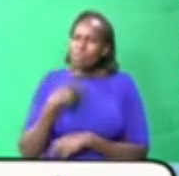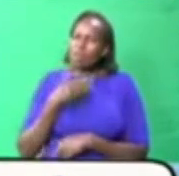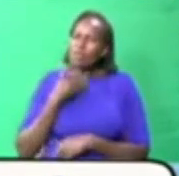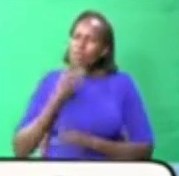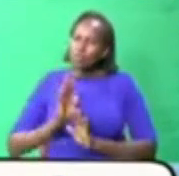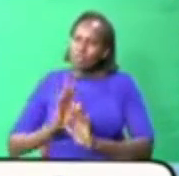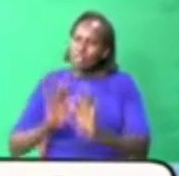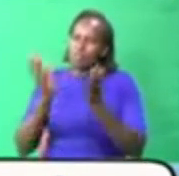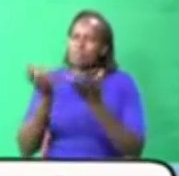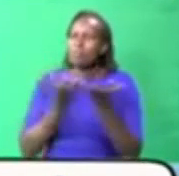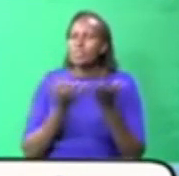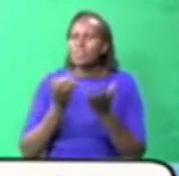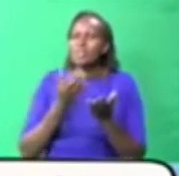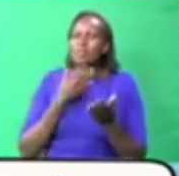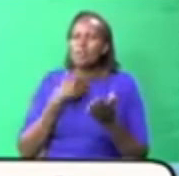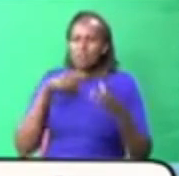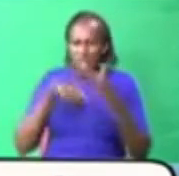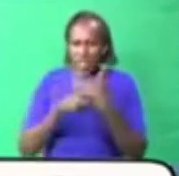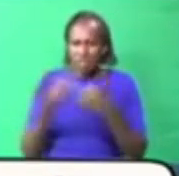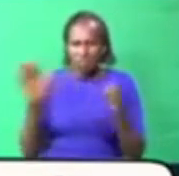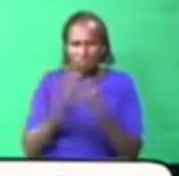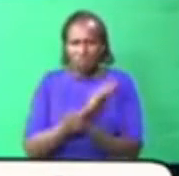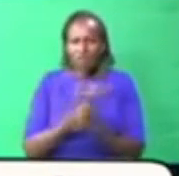kabisa, uingie into full-time ministry.